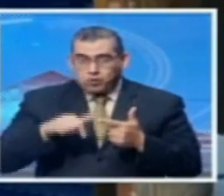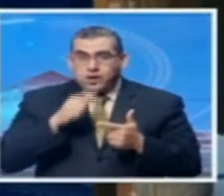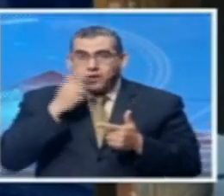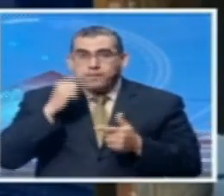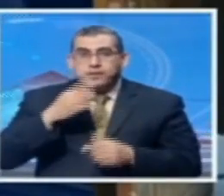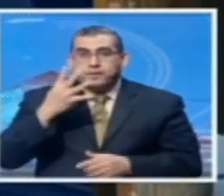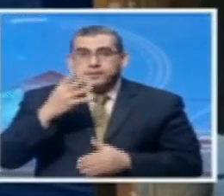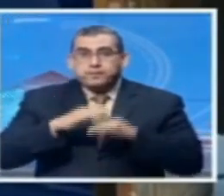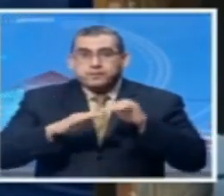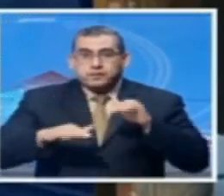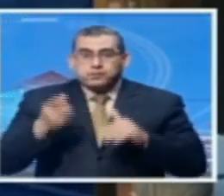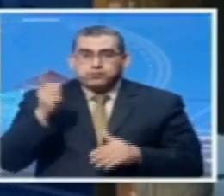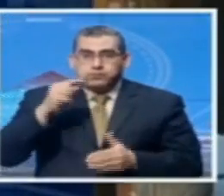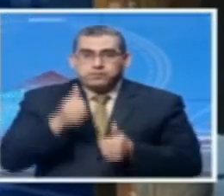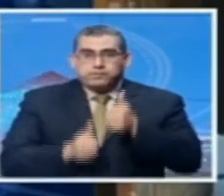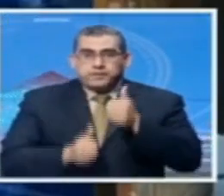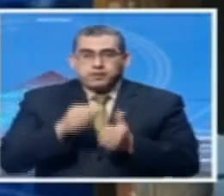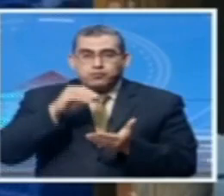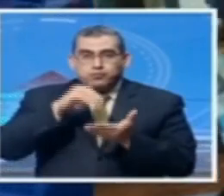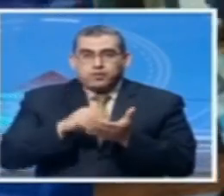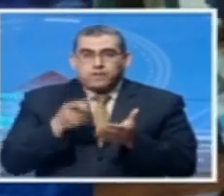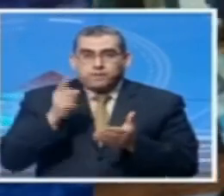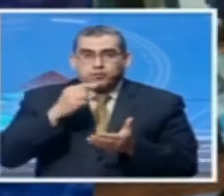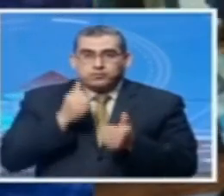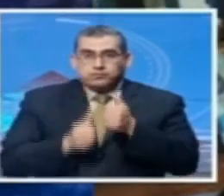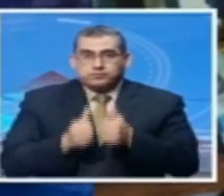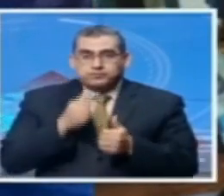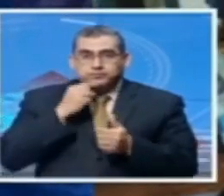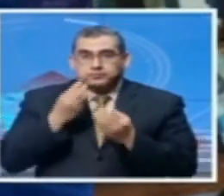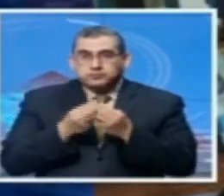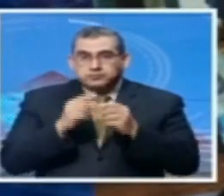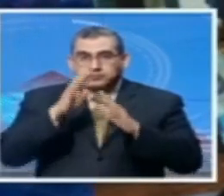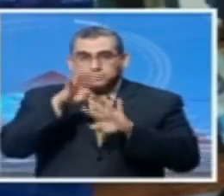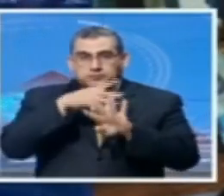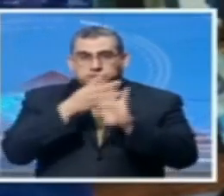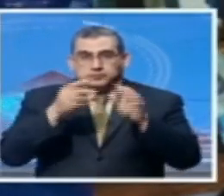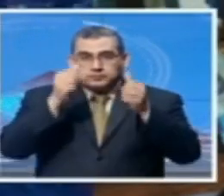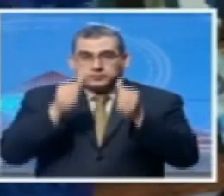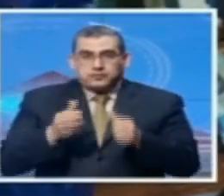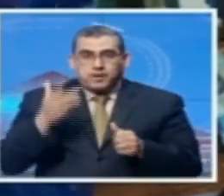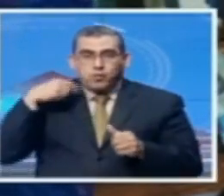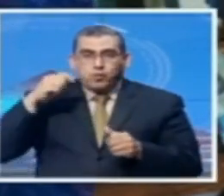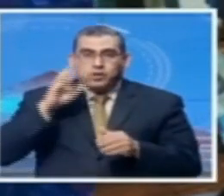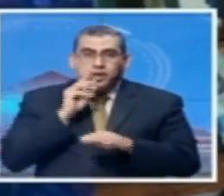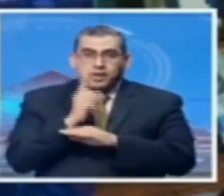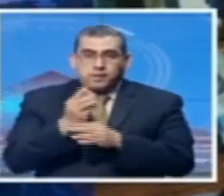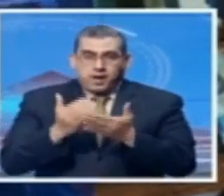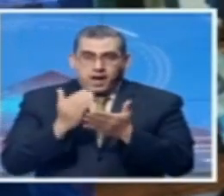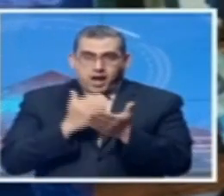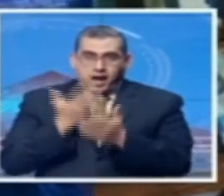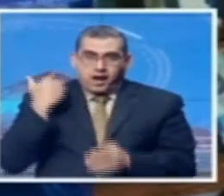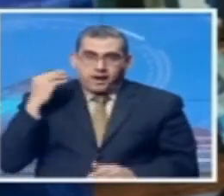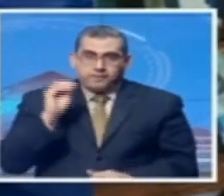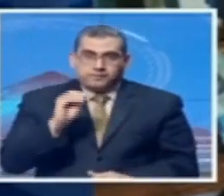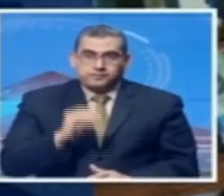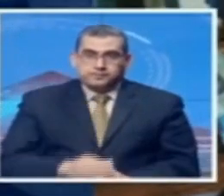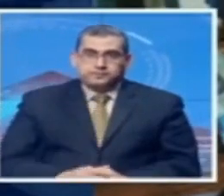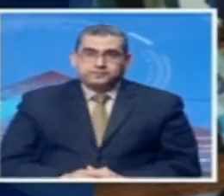الرابع الابتدائي غدا أول امتحانات لهم وفقا للجدول المعلن من وزارة التربية